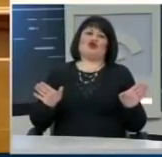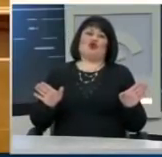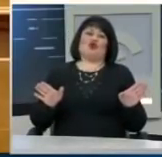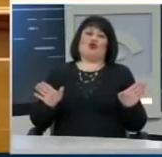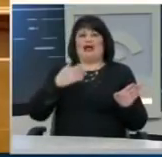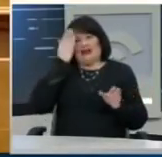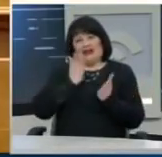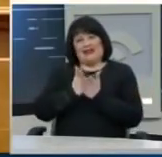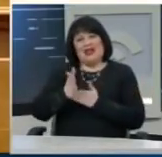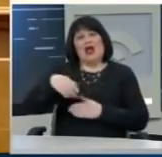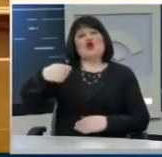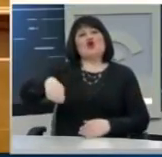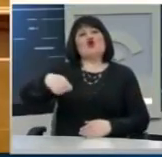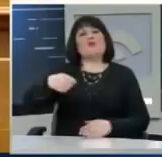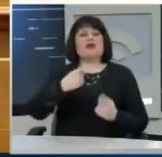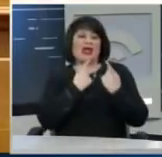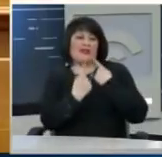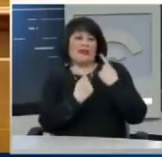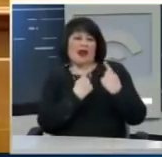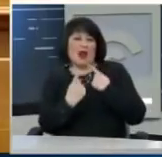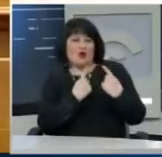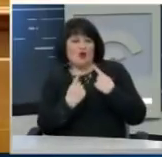ταυτόχρονα ηθικά και νομικά επιβεβλημένο διάλογο,